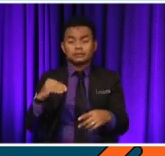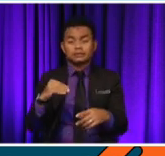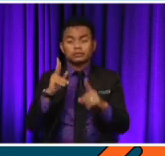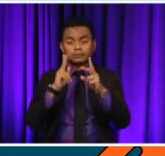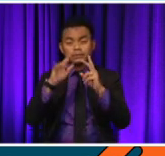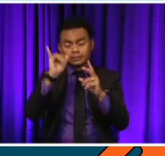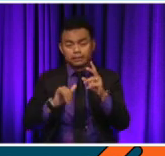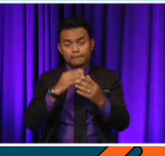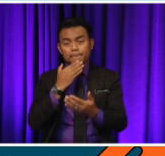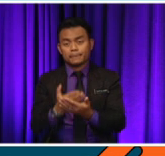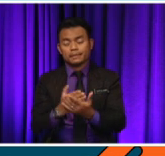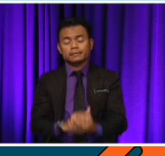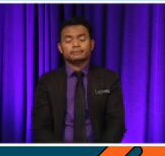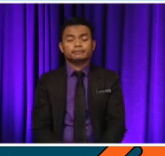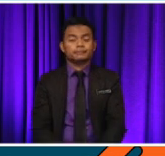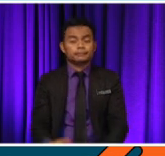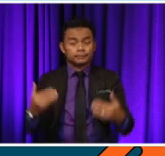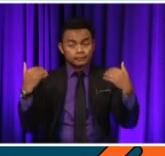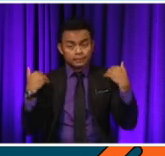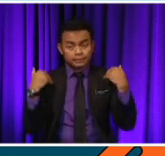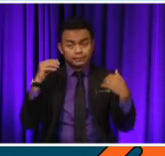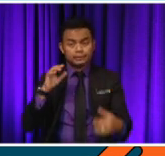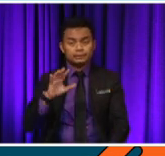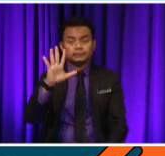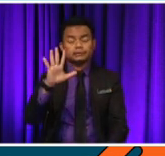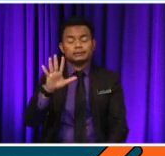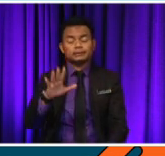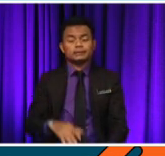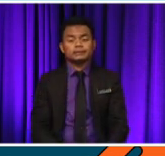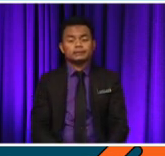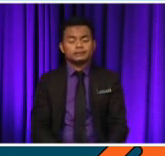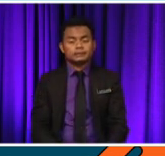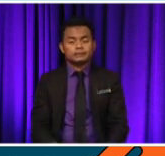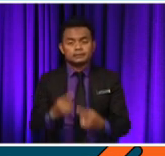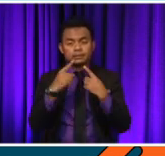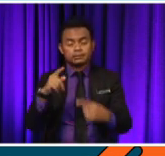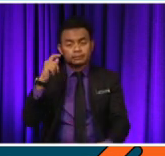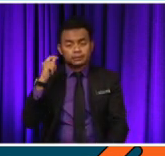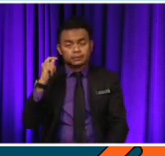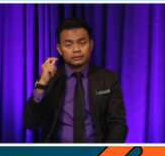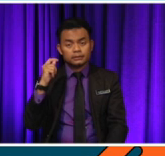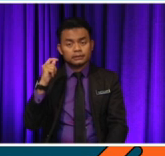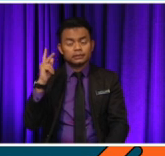kemahiran pengusaha ada 5 tadi yang mana Jawab tadi dan kemarin